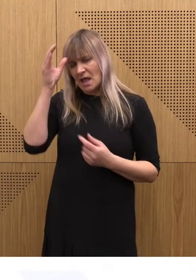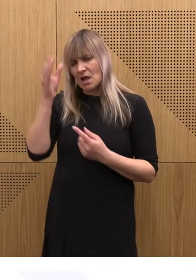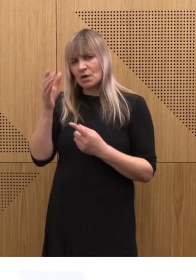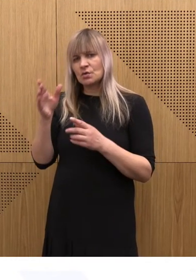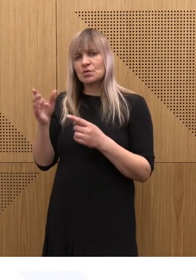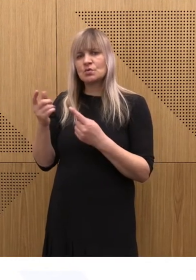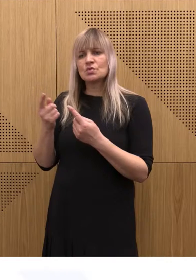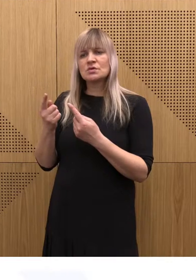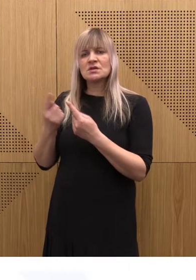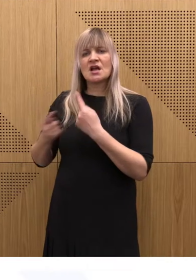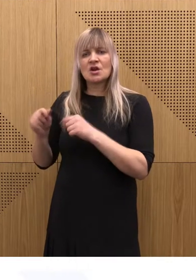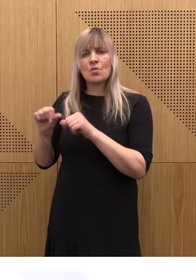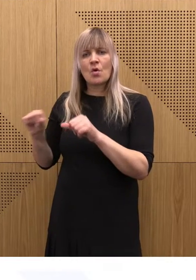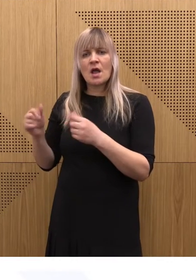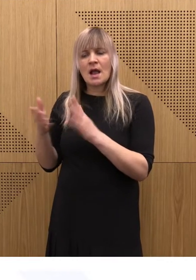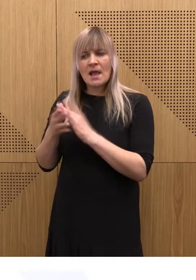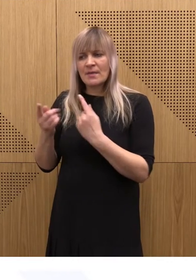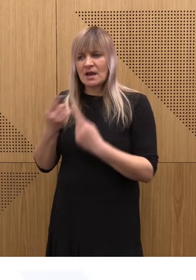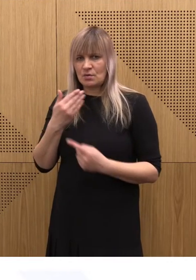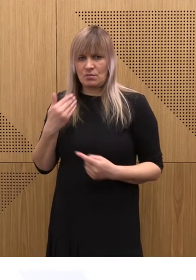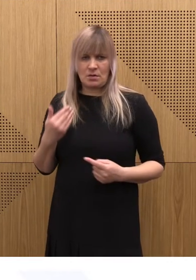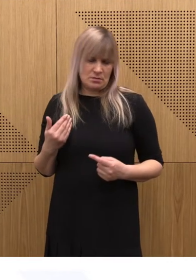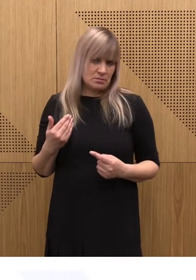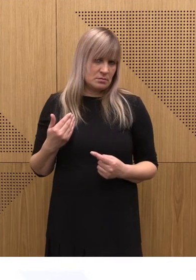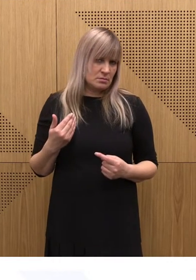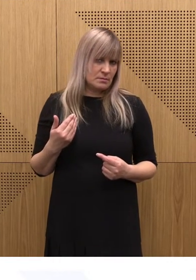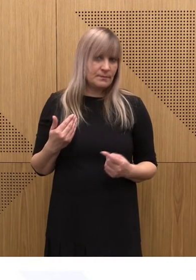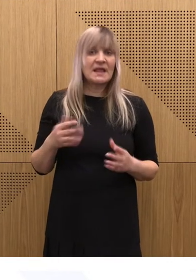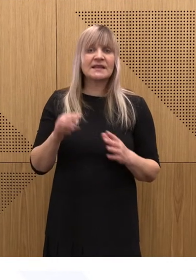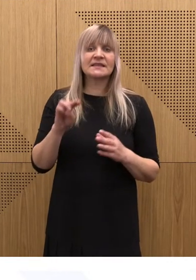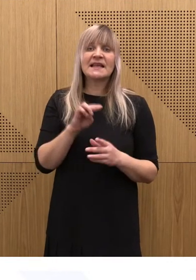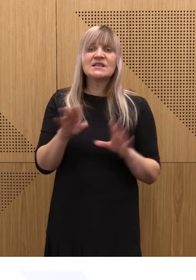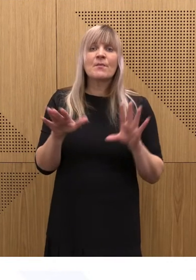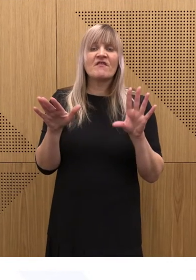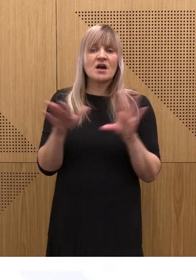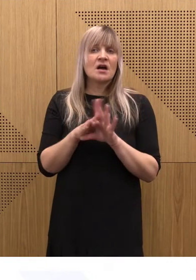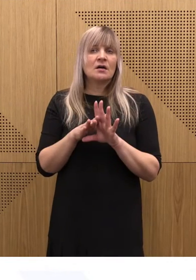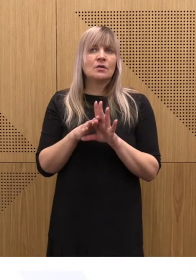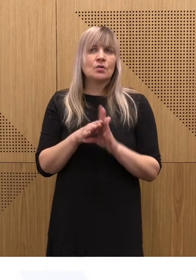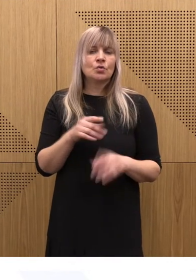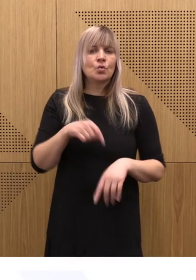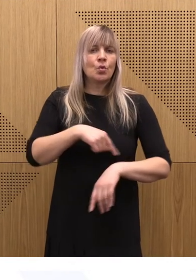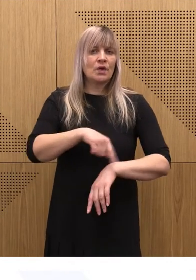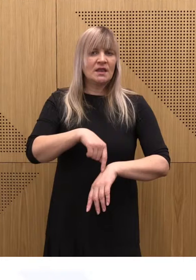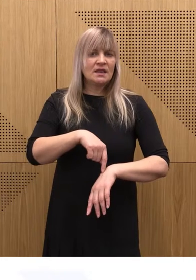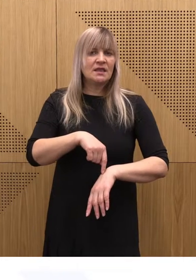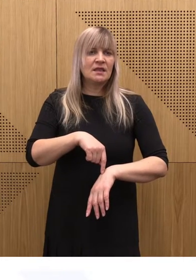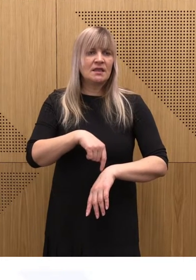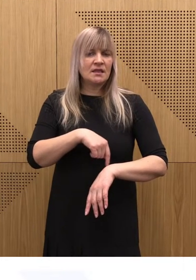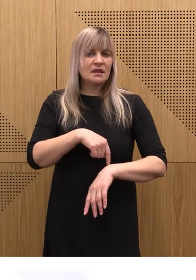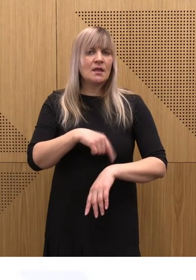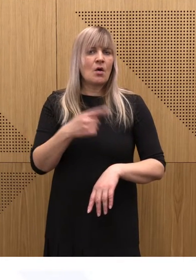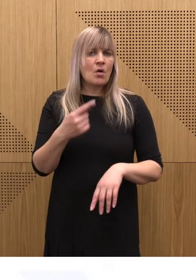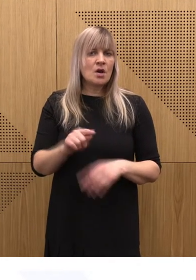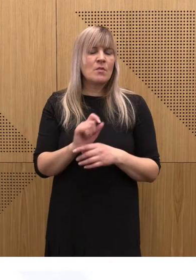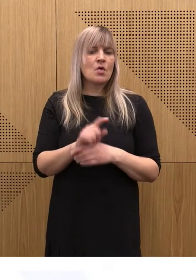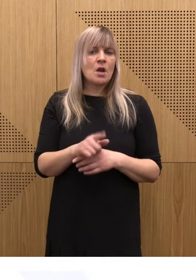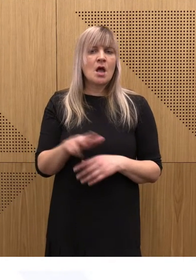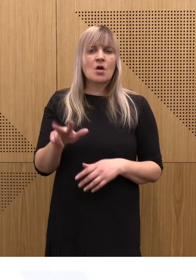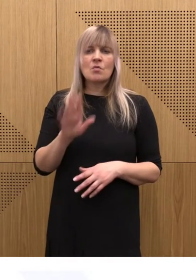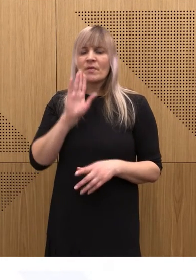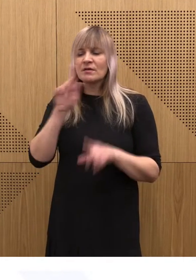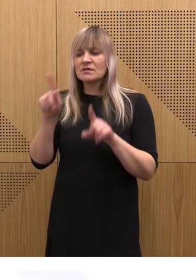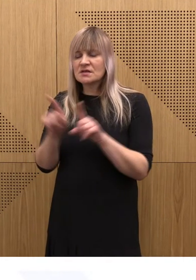teadusnõukojaga. No, ma arvan, et teisipäeva õhtul me olime, ma nüüd ei tea, kas tunde just, aga üle tunni kindlasti ja kolmapäeva hommikul